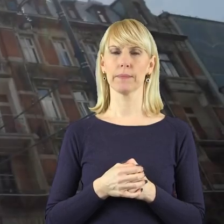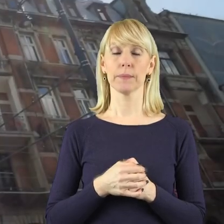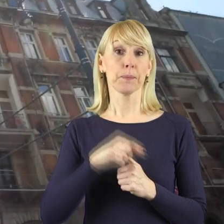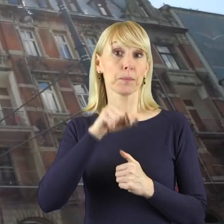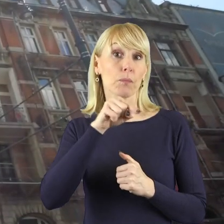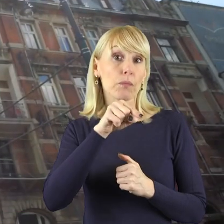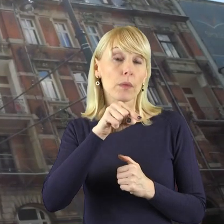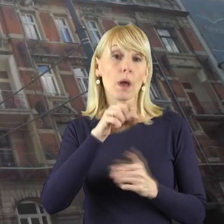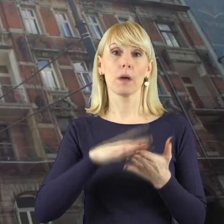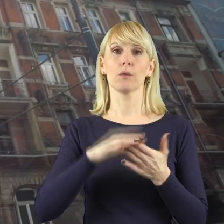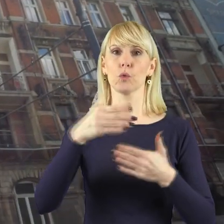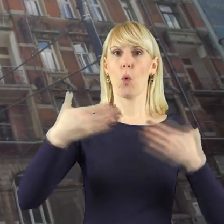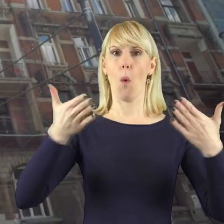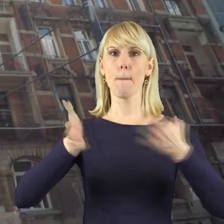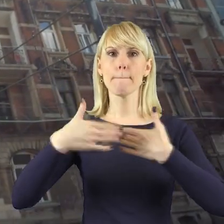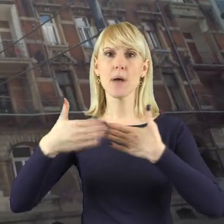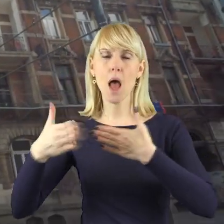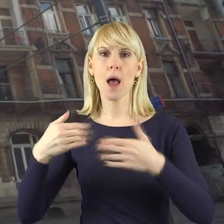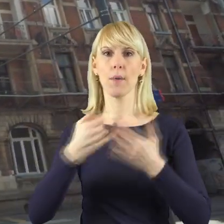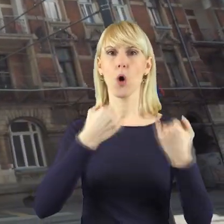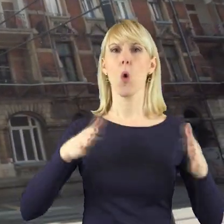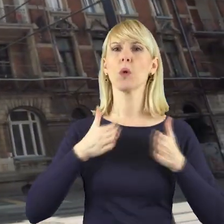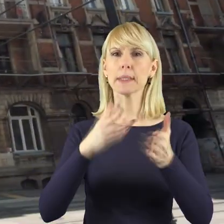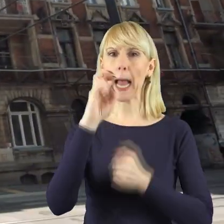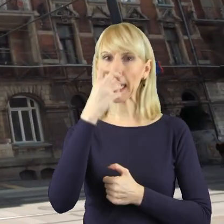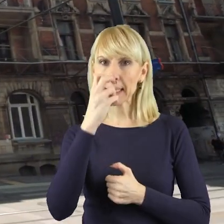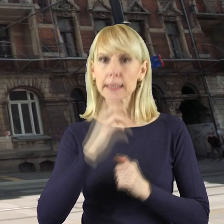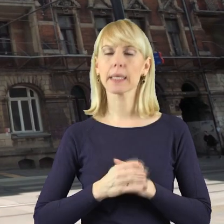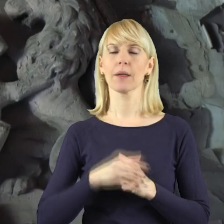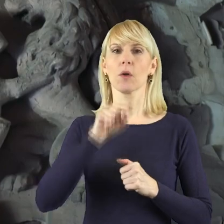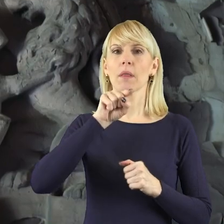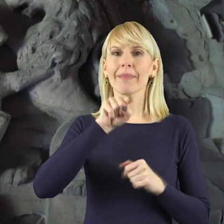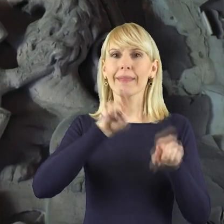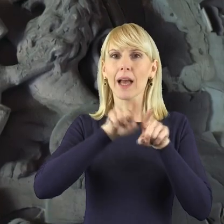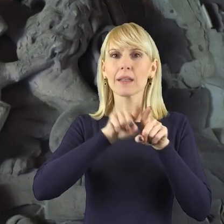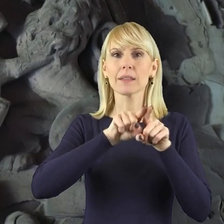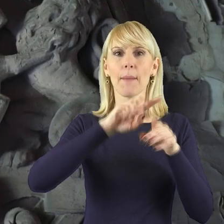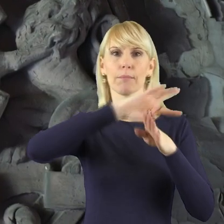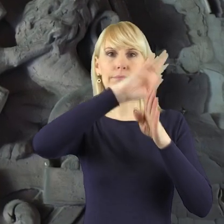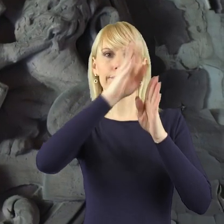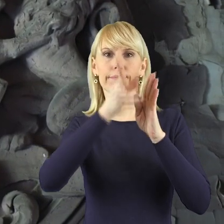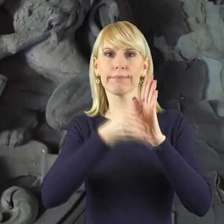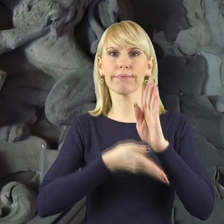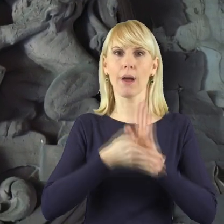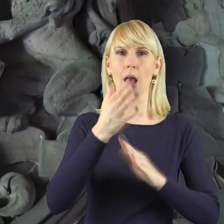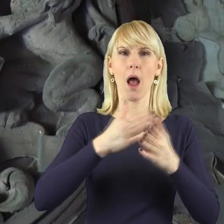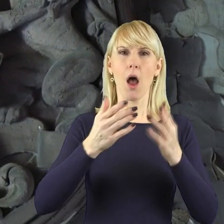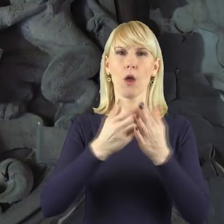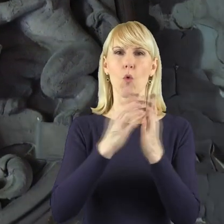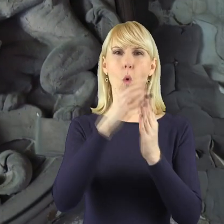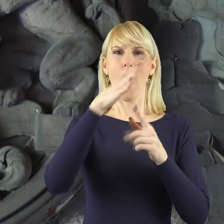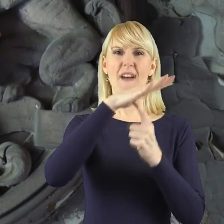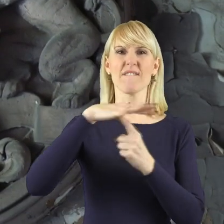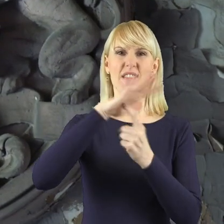Z kolei w prześwitach bramnych kamienicy przy ulicy Kilińskiego odnaleźć można także kartusze z mechanizmem młyńskim,